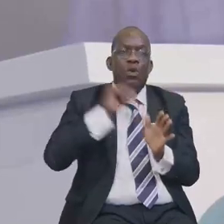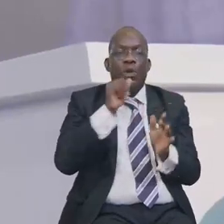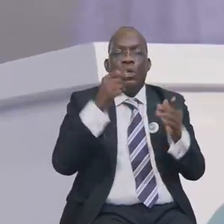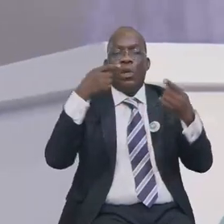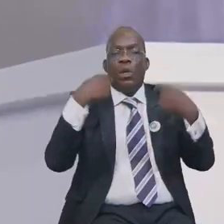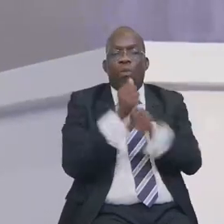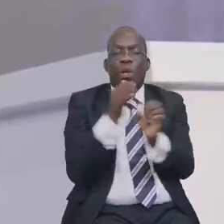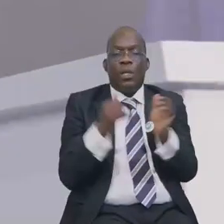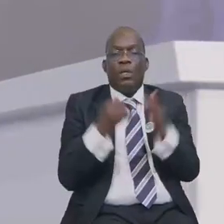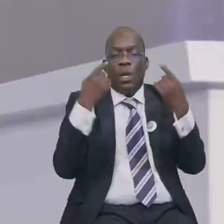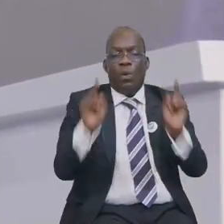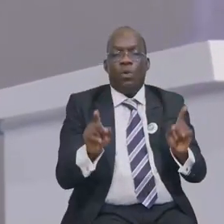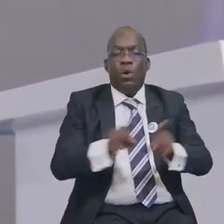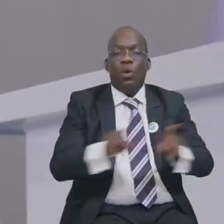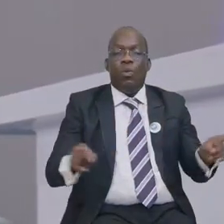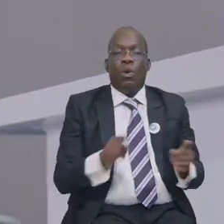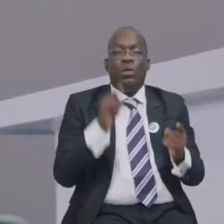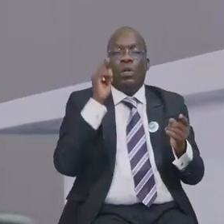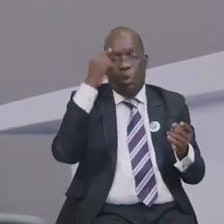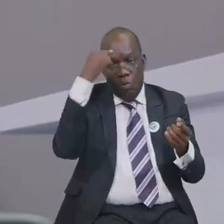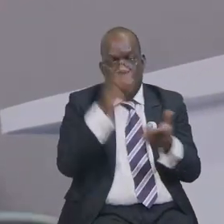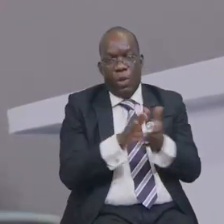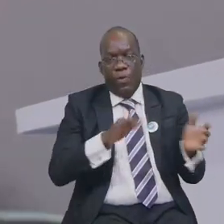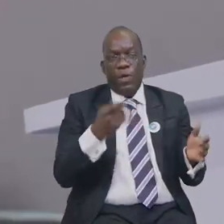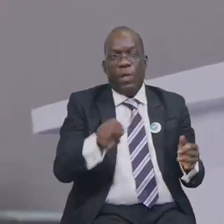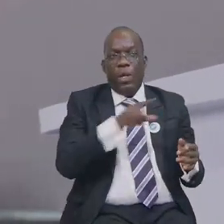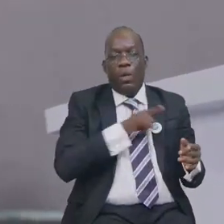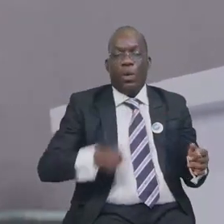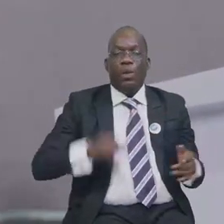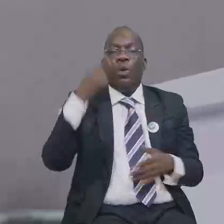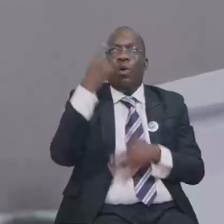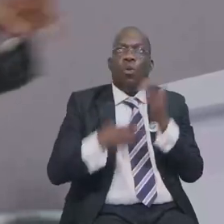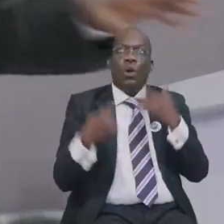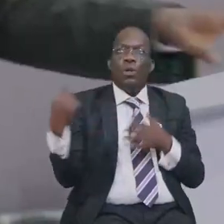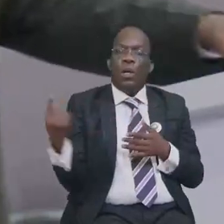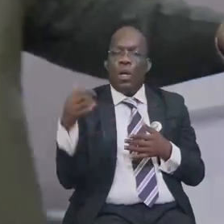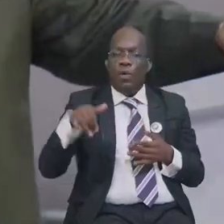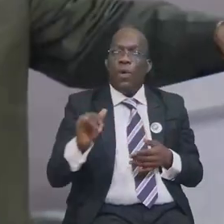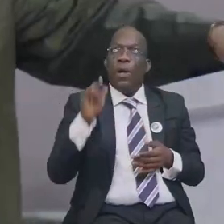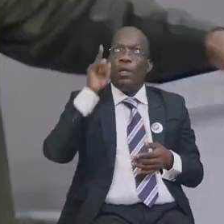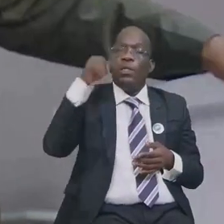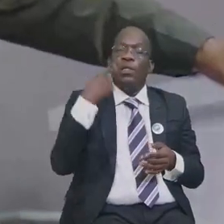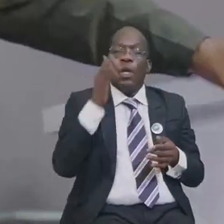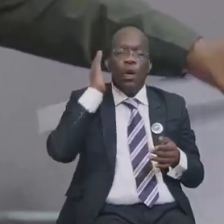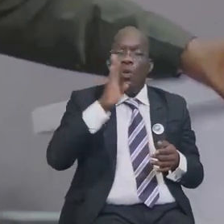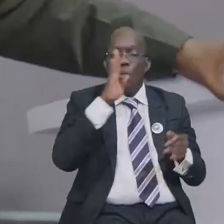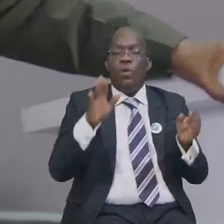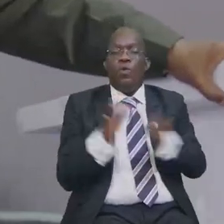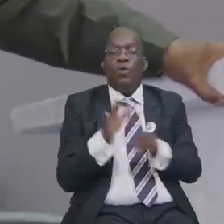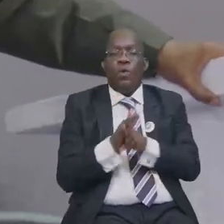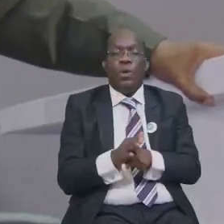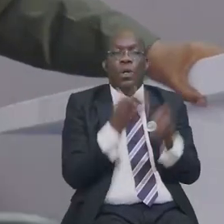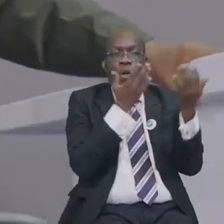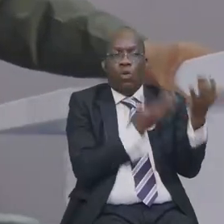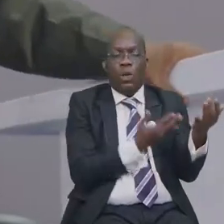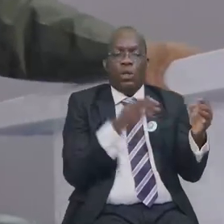Mais se confier au Seigneur pour quel que soit ce qu'il a dit, se va accomplir. Attendez